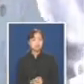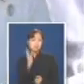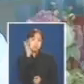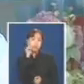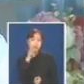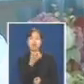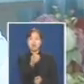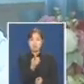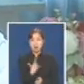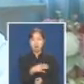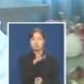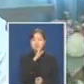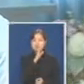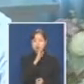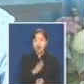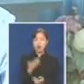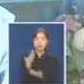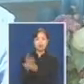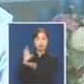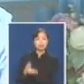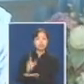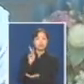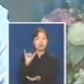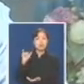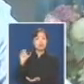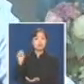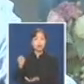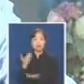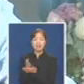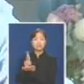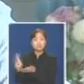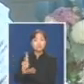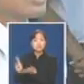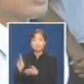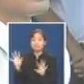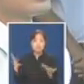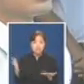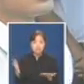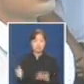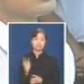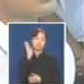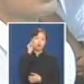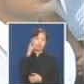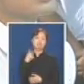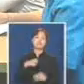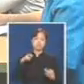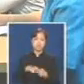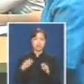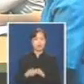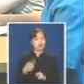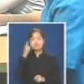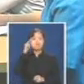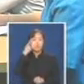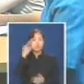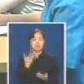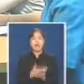ไงครับ ก็คือได้กยศ.มาช่วย ใช่ครับถ้าไม่มีกยศ.ก็คงไม่ได้มาเรียนที่นี ่อย่างน้องแพทนี่ก็เหมือนกันใช่ไหมคะค่ะทุ